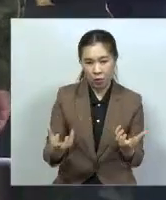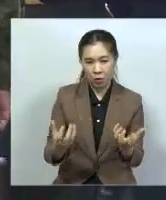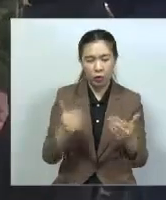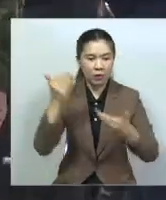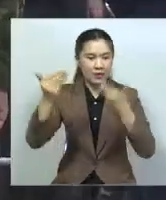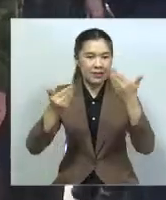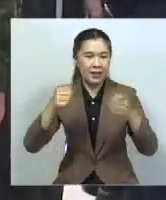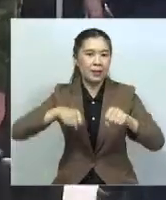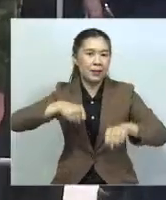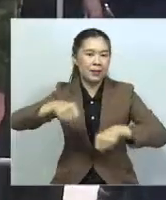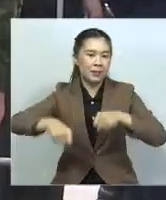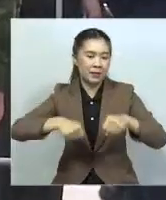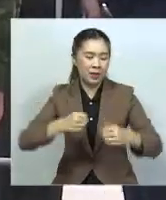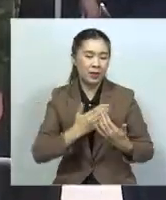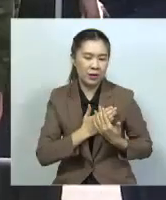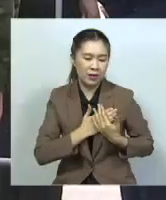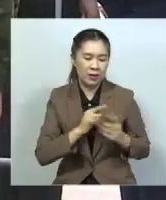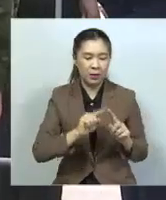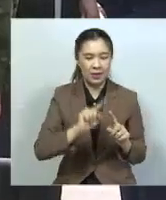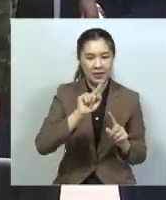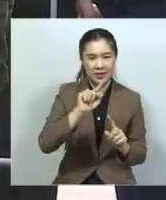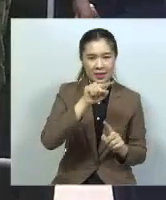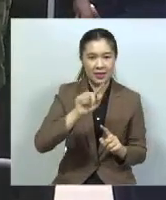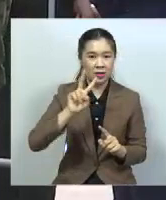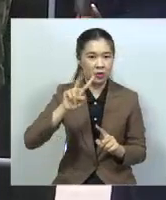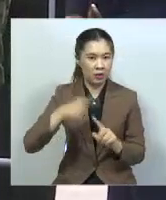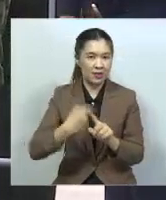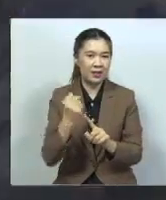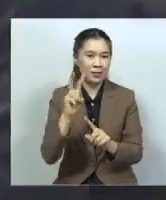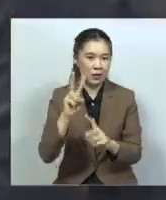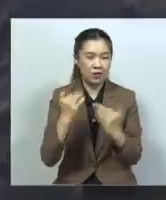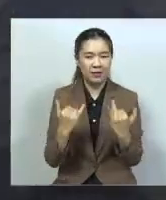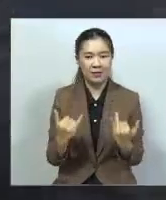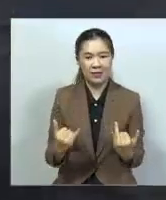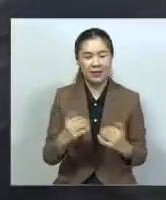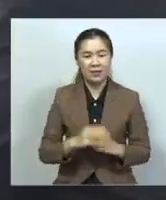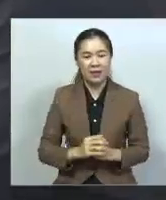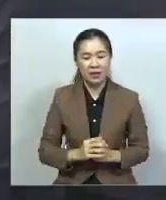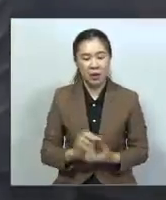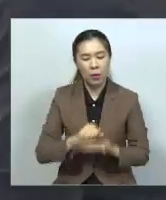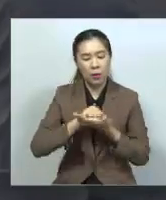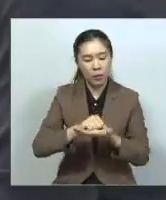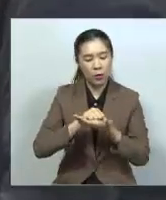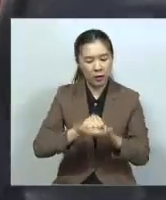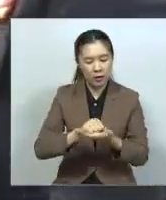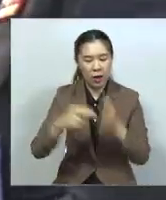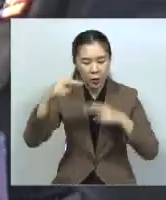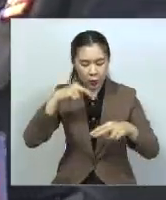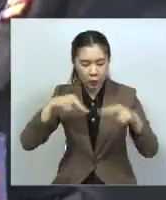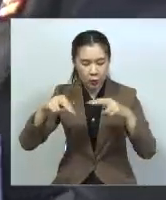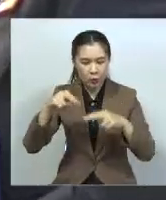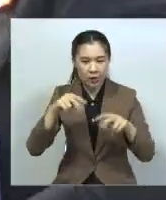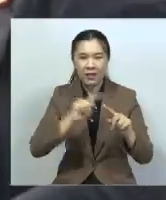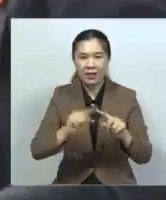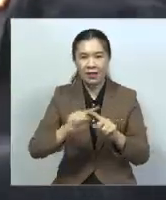จกรรมไบค์อุ่นไอรักวันที่1-2ธันวาคมนี้นะคะโดยเน้นย้ำการดูแลอำนวยความสะดวกและให้บริการประชาชน